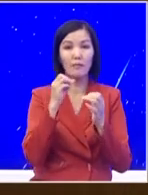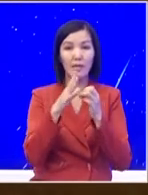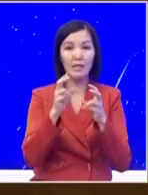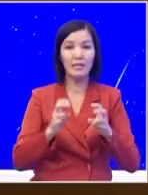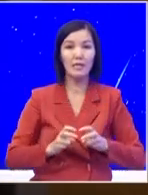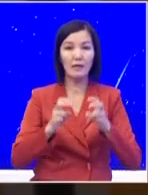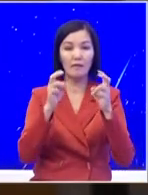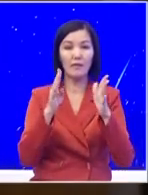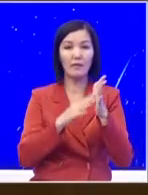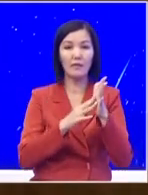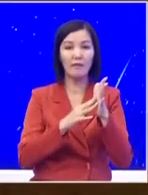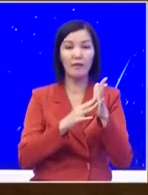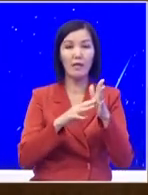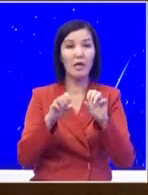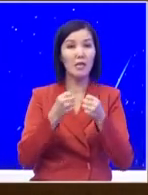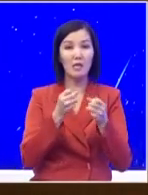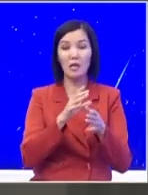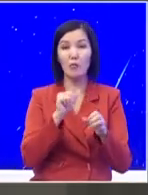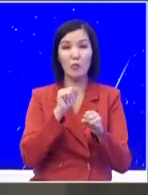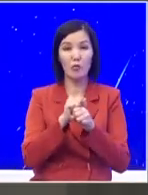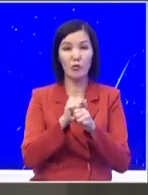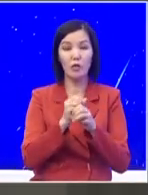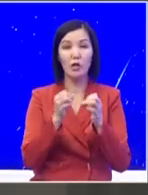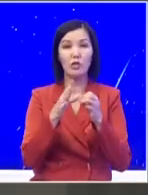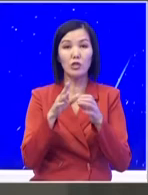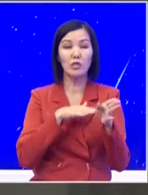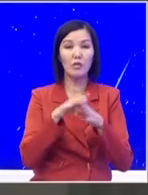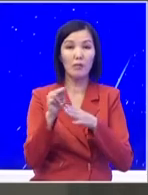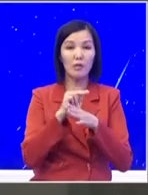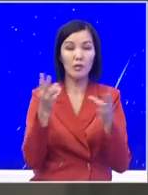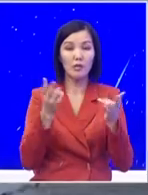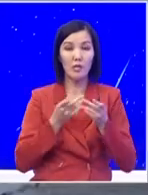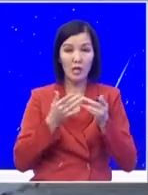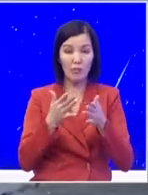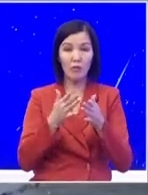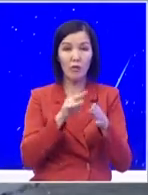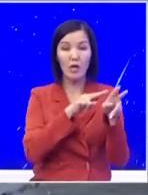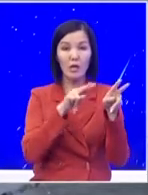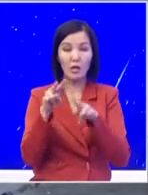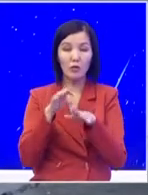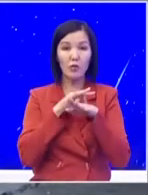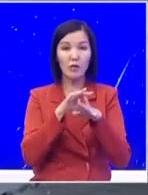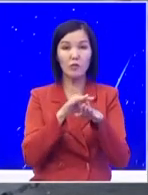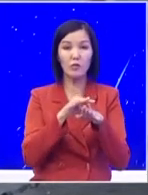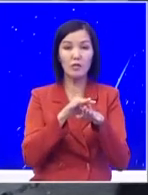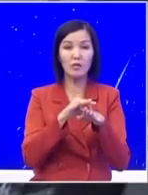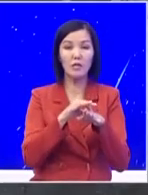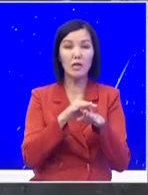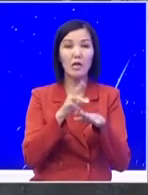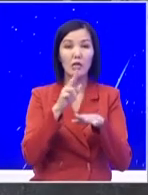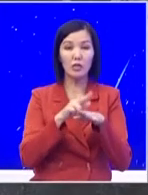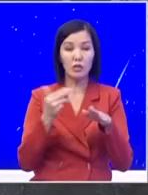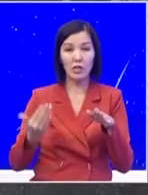лифтов. 9 из них не работают вовсе. 14 требуют капитального ремонта. Контроль за лифтами осуществляется жилищной инспекцией согласно